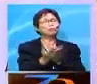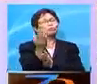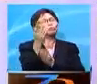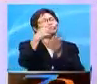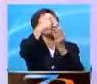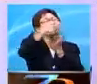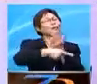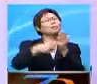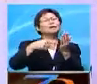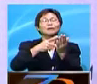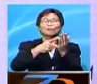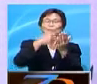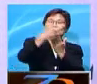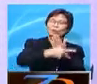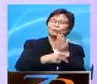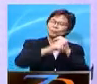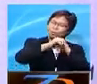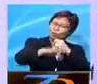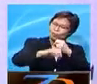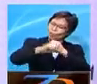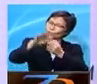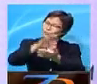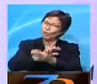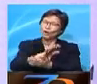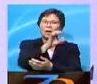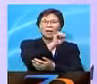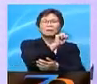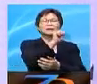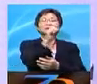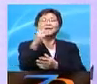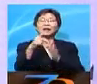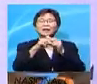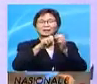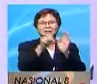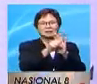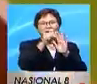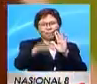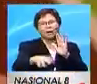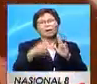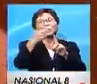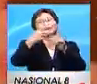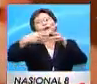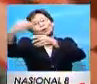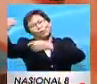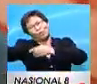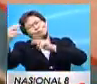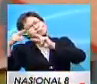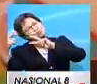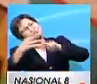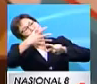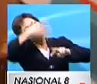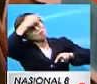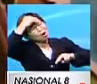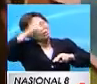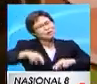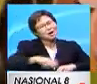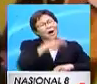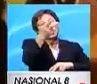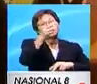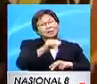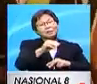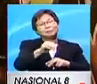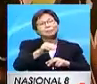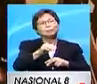program ini dapat mempromosikan sekolah kami SK Setapak kepada dunia luar jelajah Ramadan RTM pernah mendapat